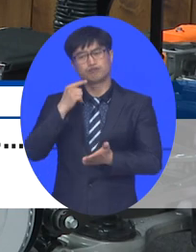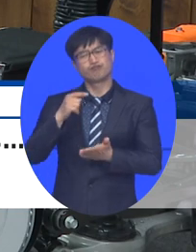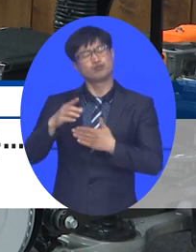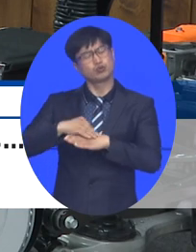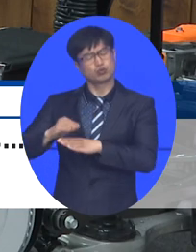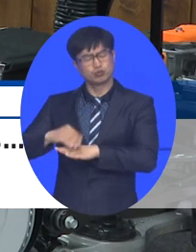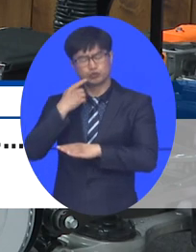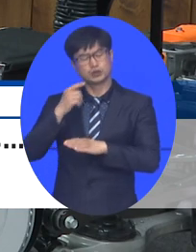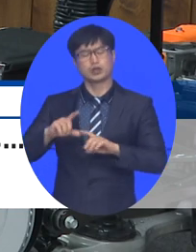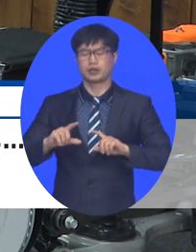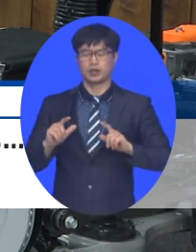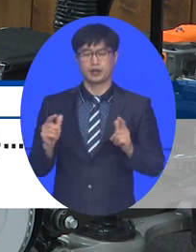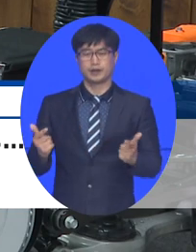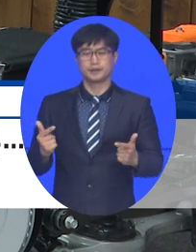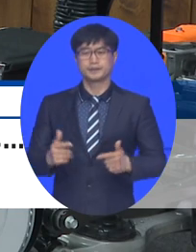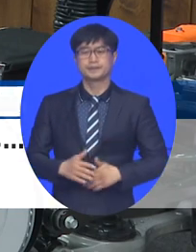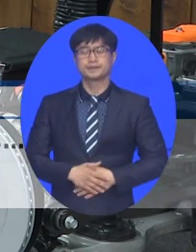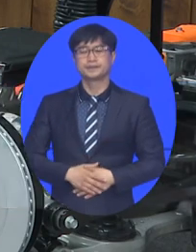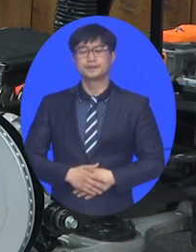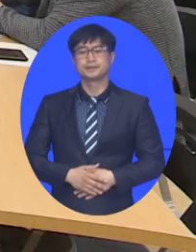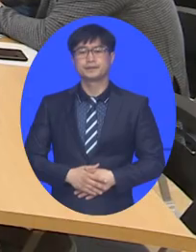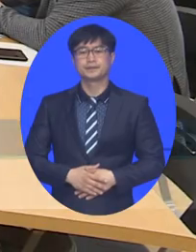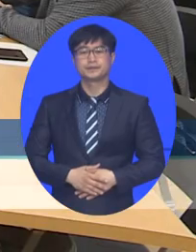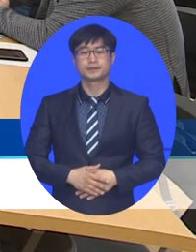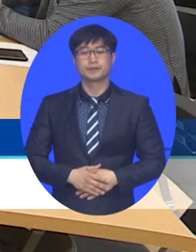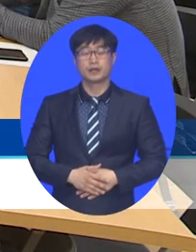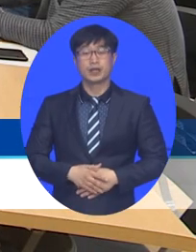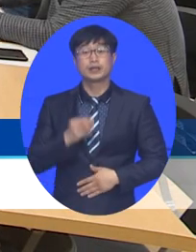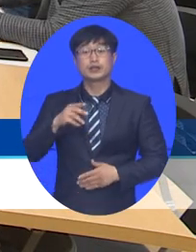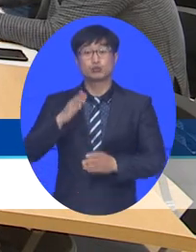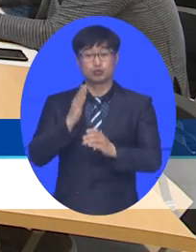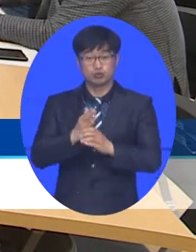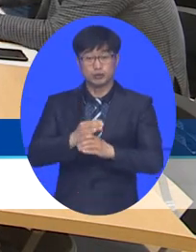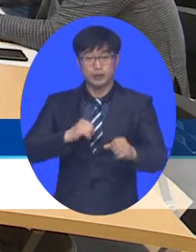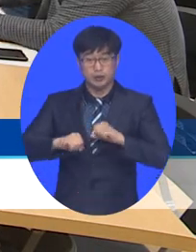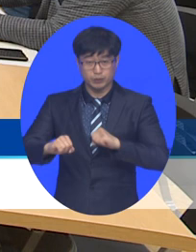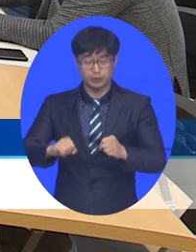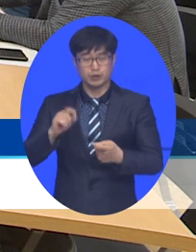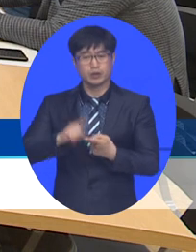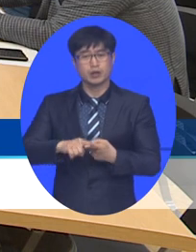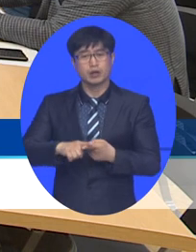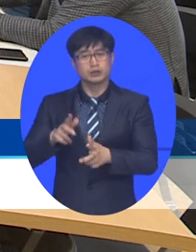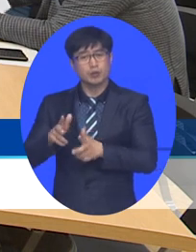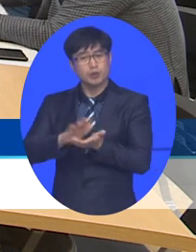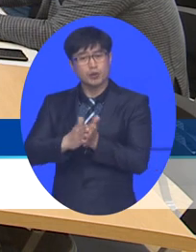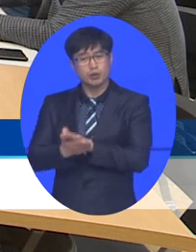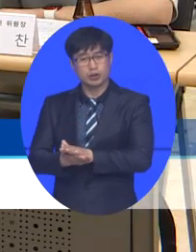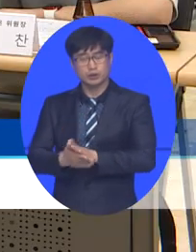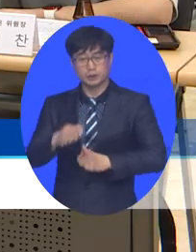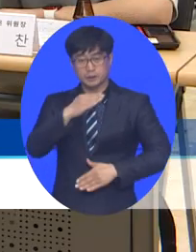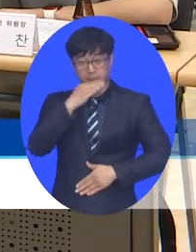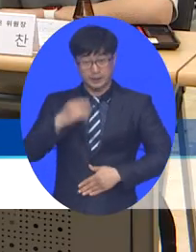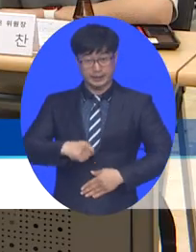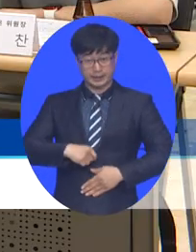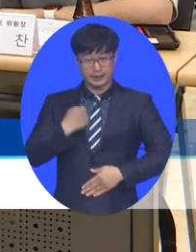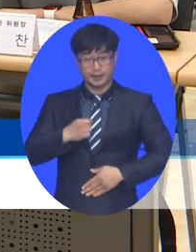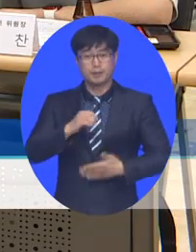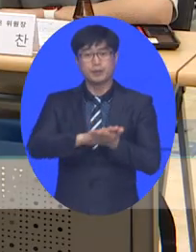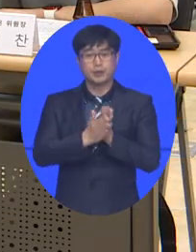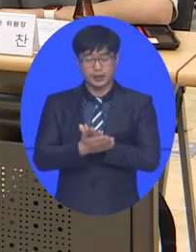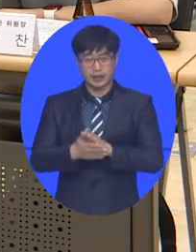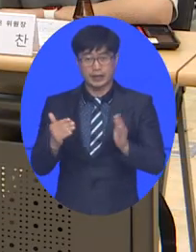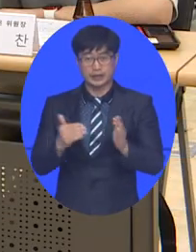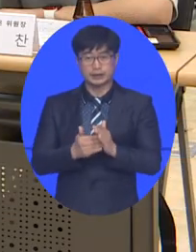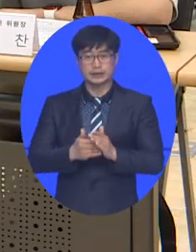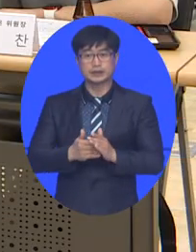미래차라의 전환이 쉽게 이렇게 접근하기가. 탄소 중립 이행에 따른 산업 전환이 정의로운 전환이 될 수 있도록 사회적 대화를